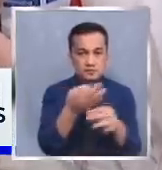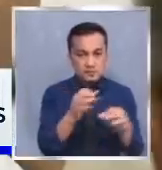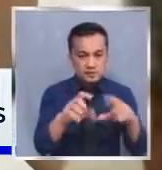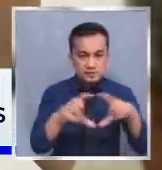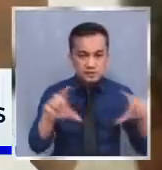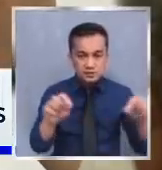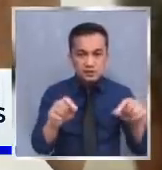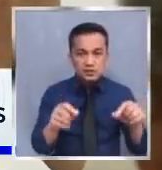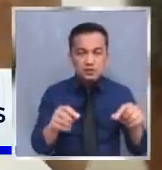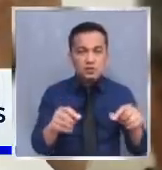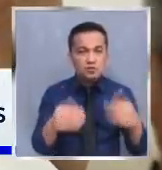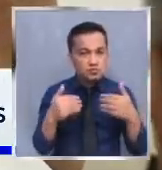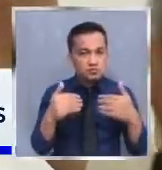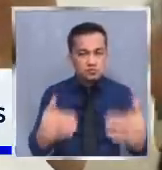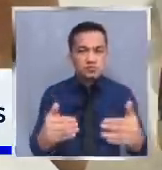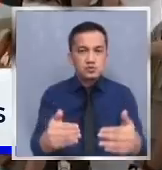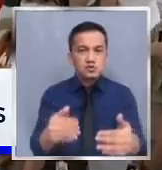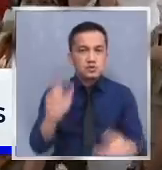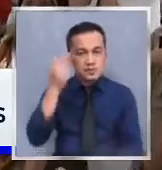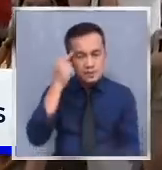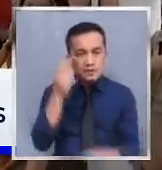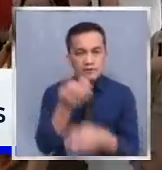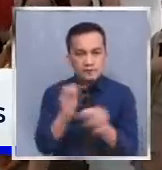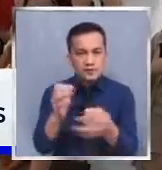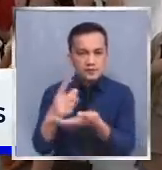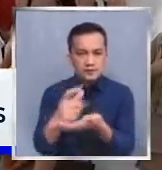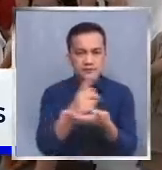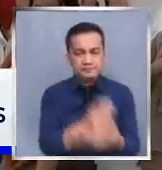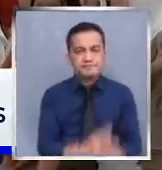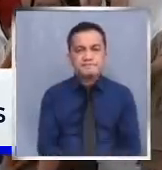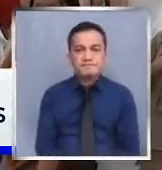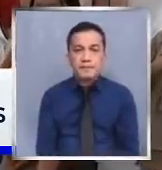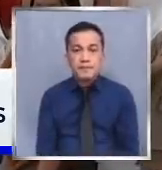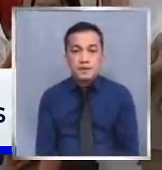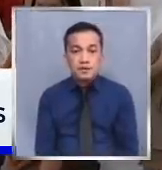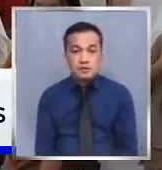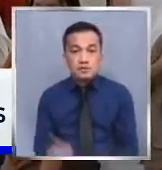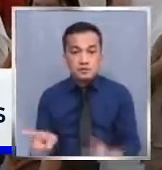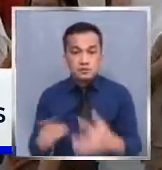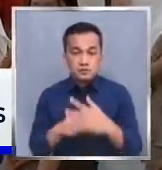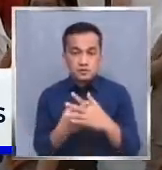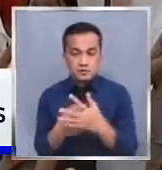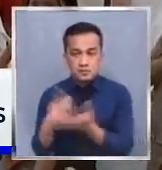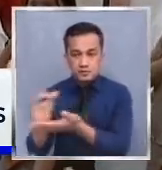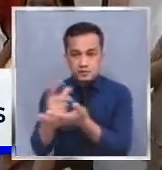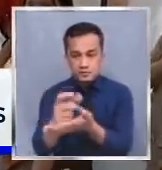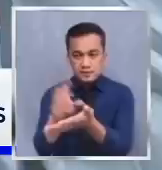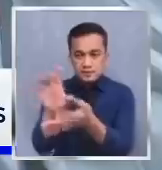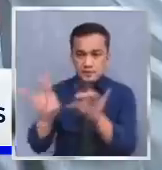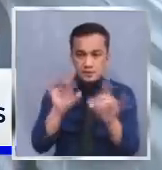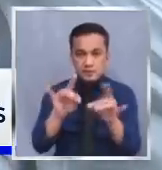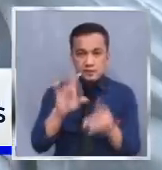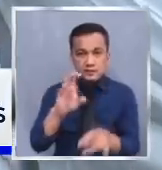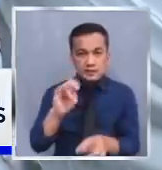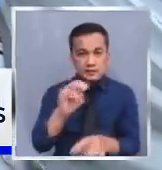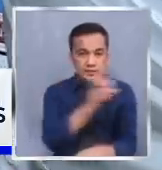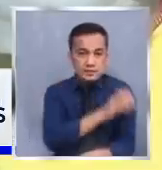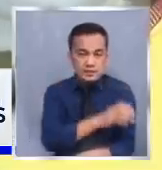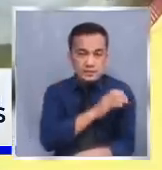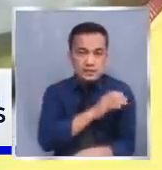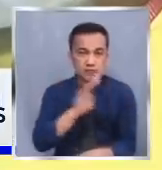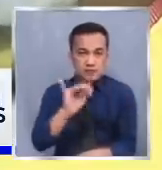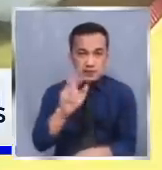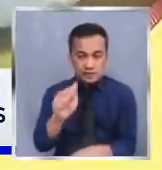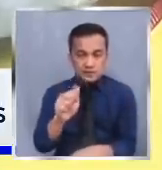gobyerno, libreng pagbabakuna. Katunayan, matapos ilunsad ang bakunahan sa mga piling klinik at butika sa Metro Manila, palalawakin din ito